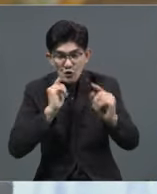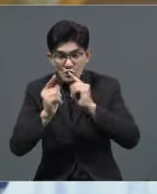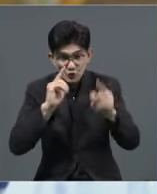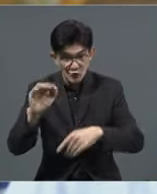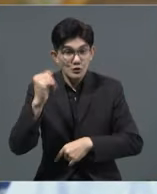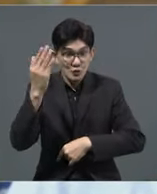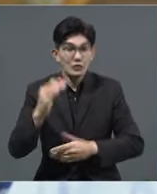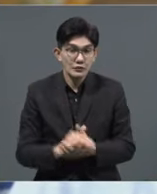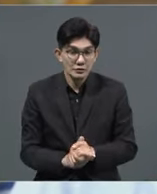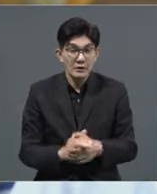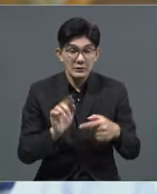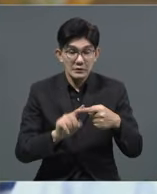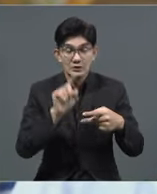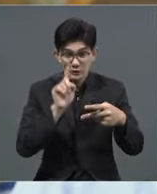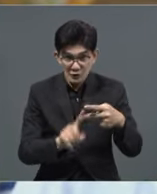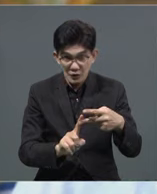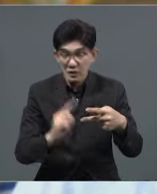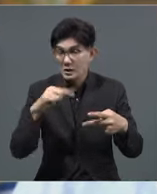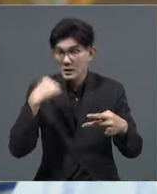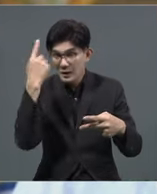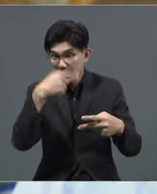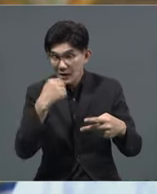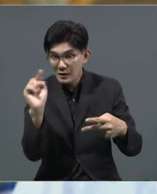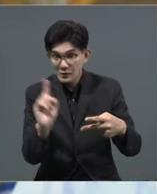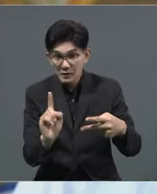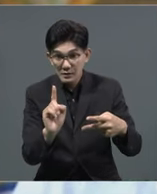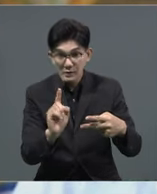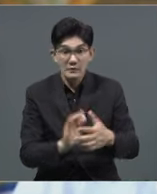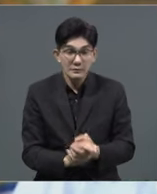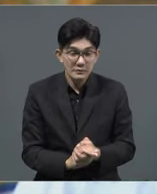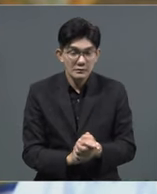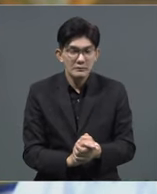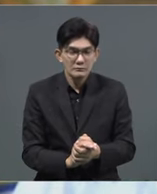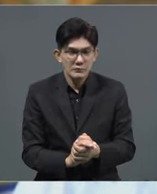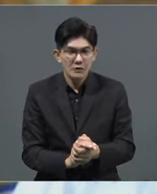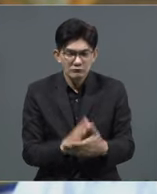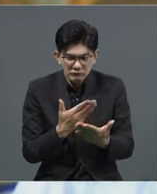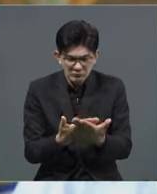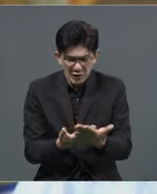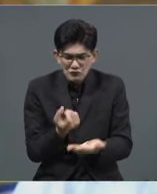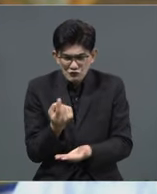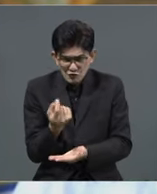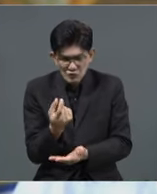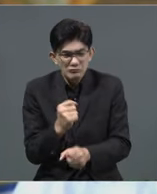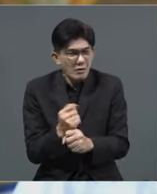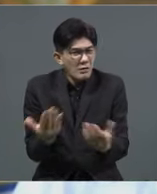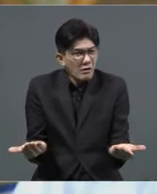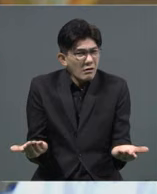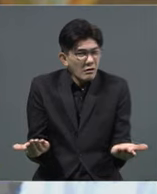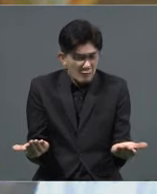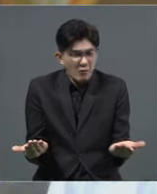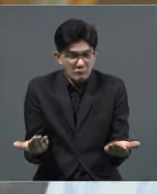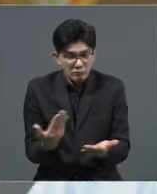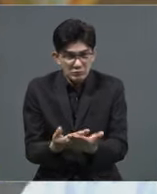นะครับ2คนไหนที่จำเป็นต้องใช้เงินเร่งด่วนมี